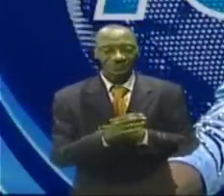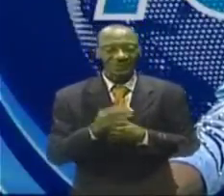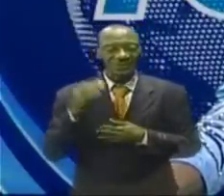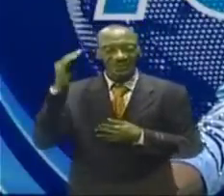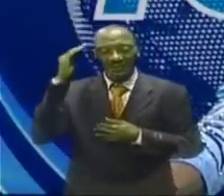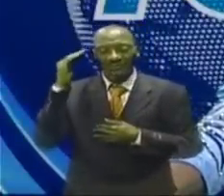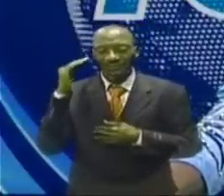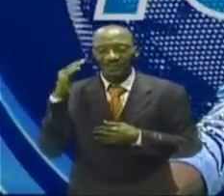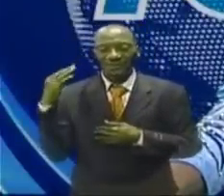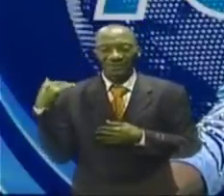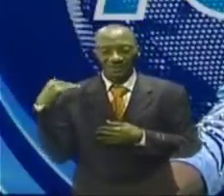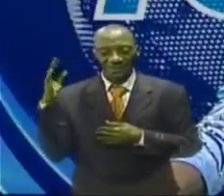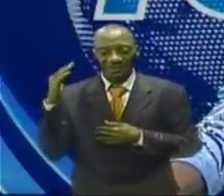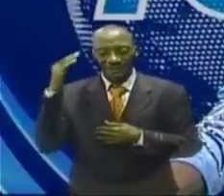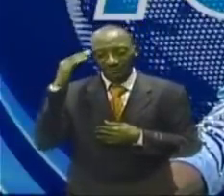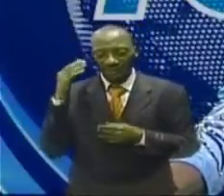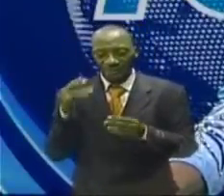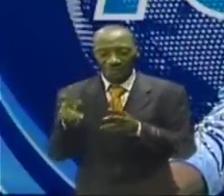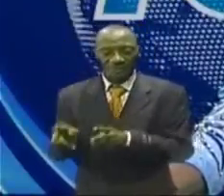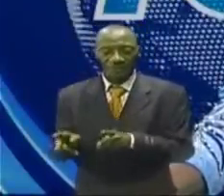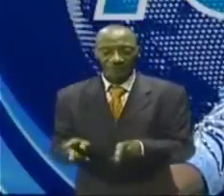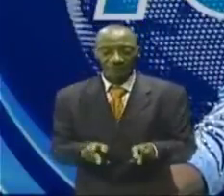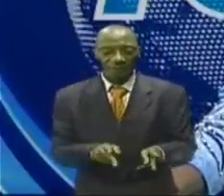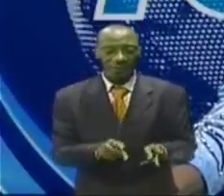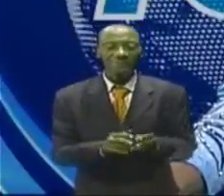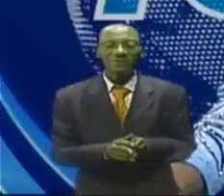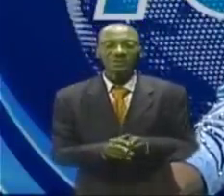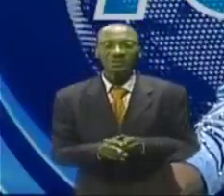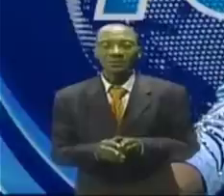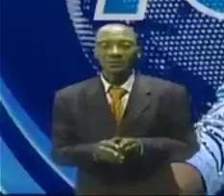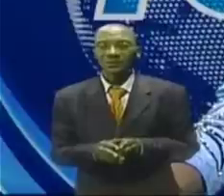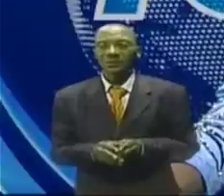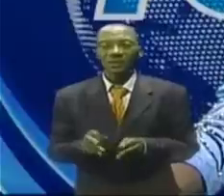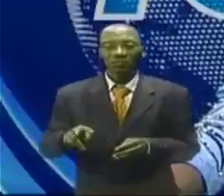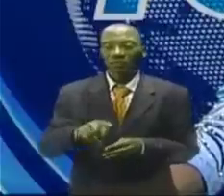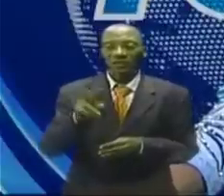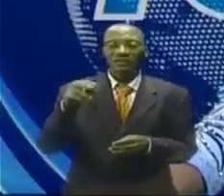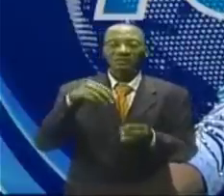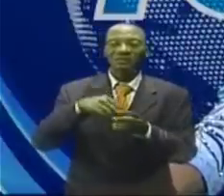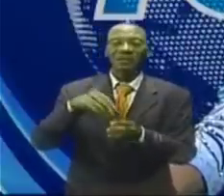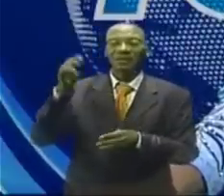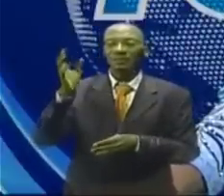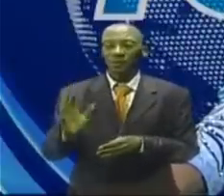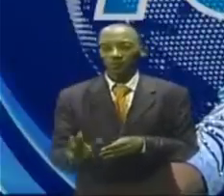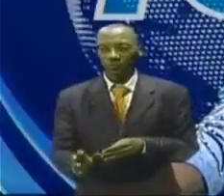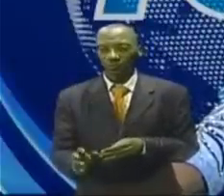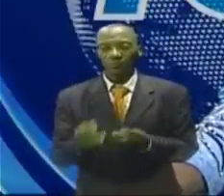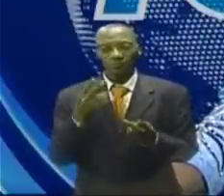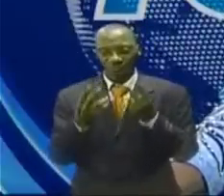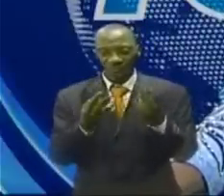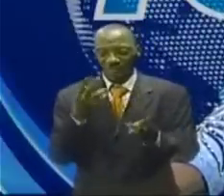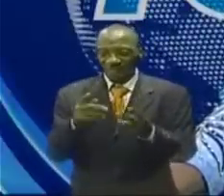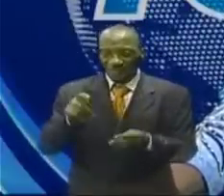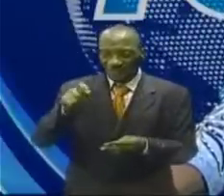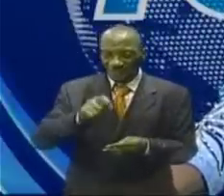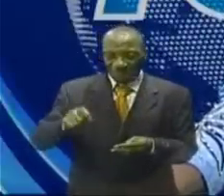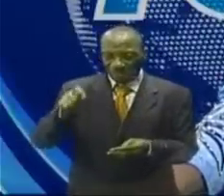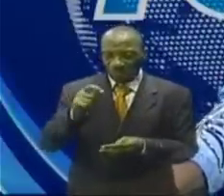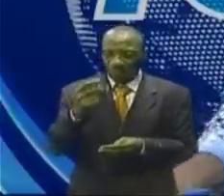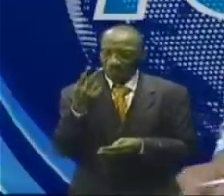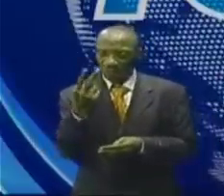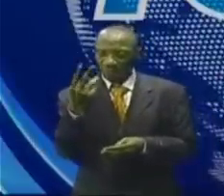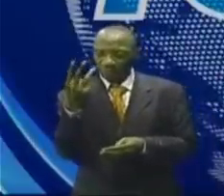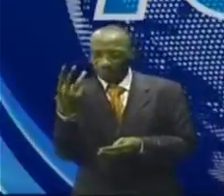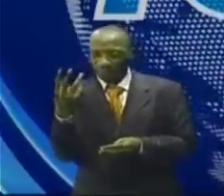La ministre d'État, ministre du Plan, depuis quelques jours en mission de travail dans le Congo central, Judith Suminois a effectué une descente dans